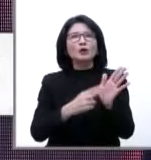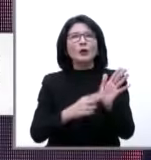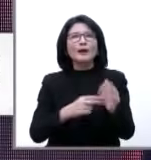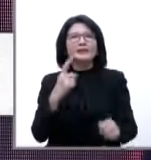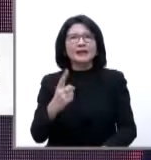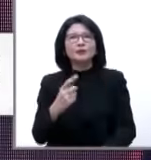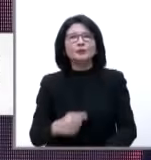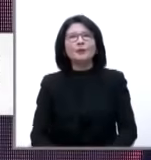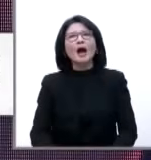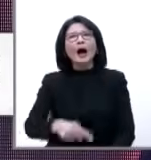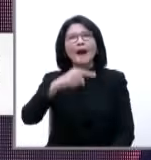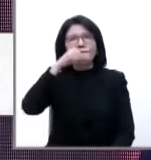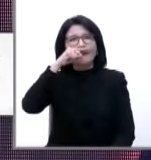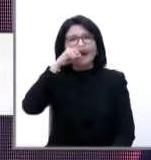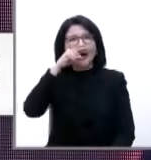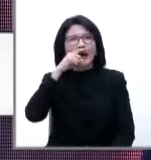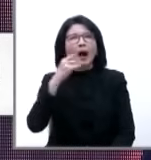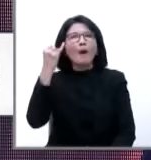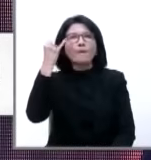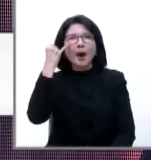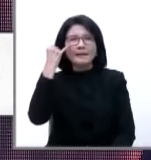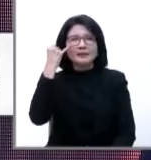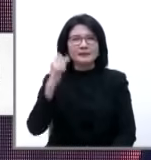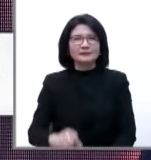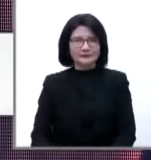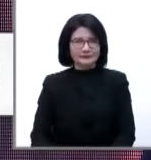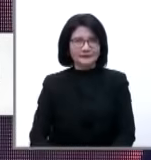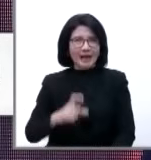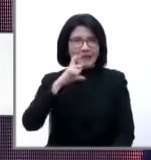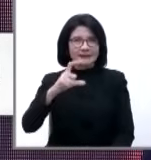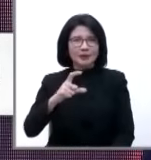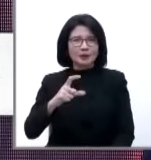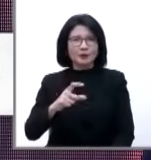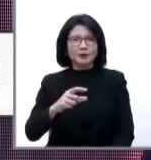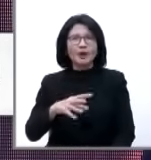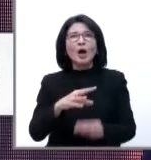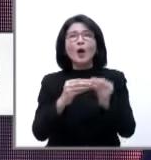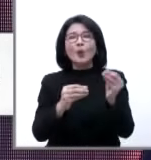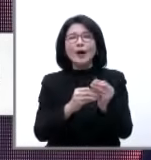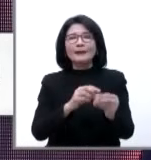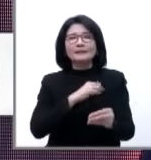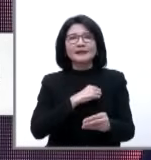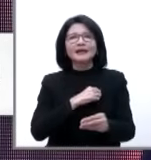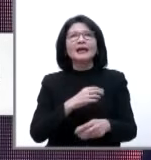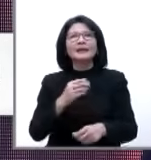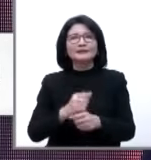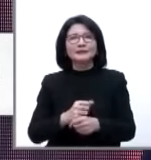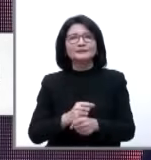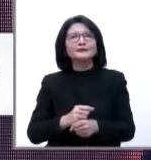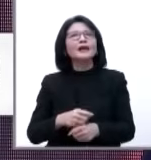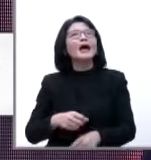Bapak Muhaimin Iskandar untuk bertanya kepada calon wakil presiden nomor urut bapak gibrakaka